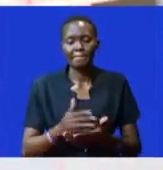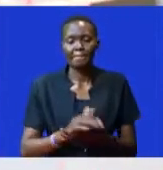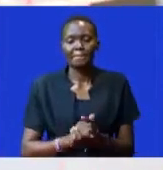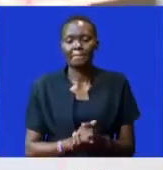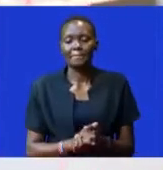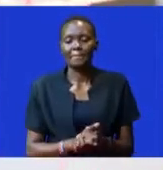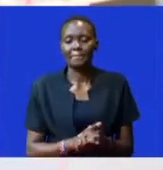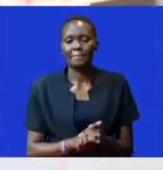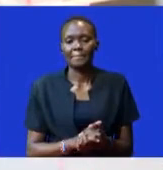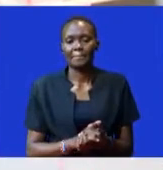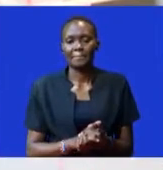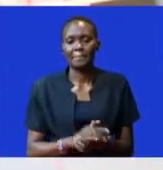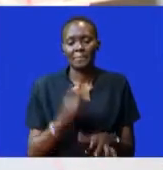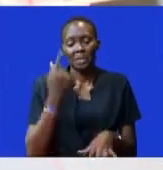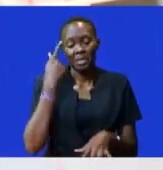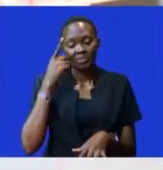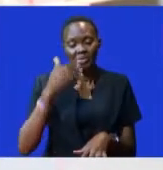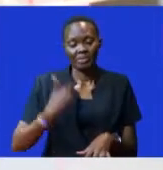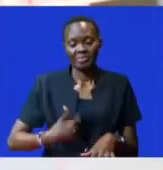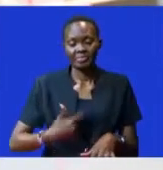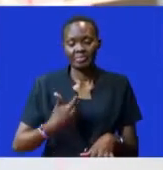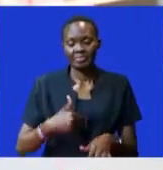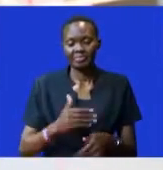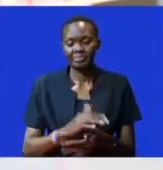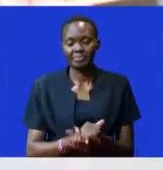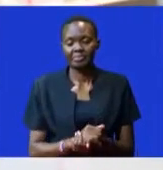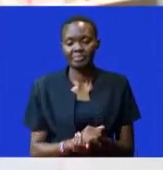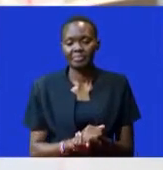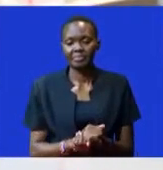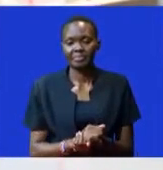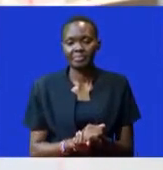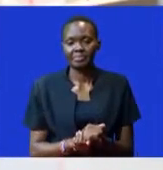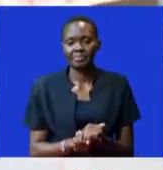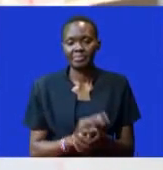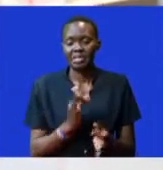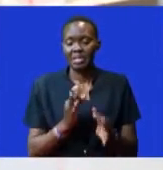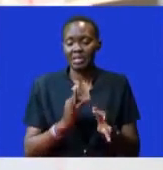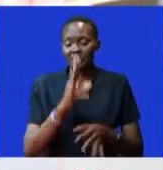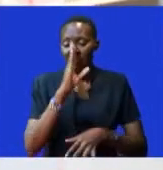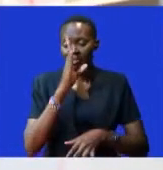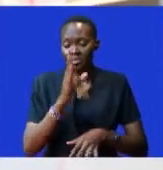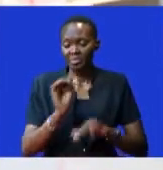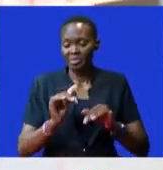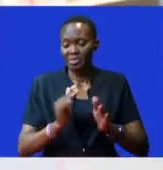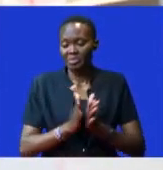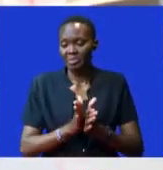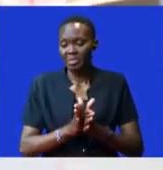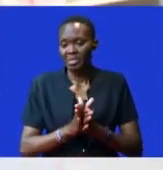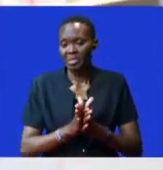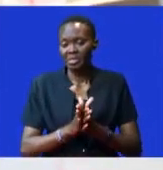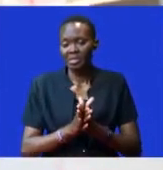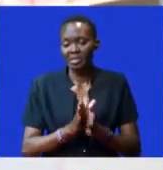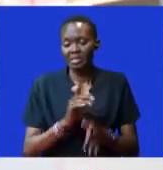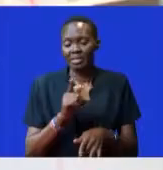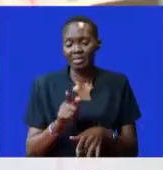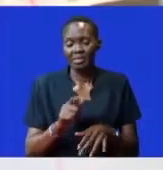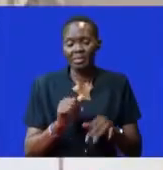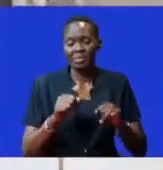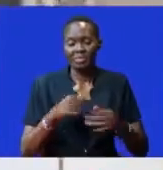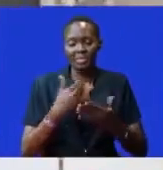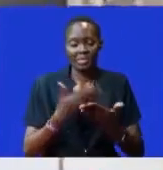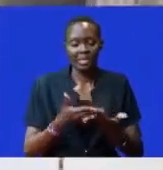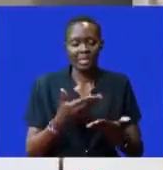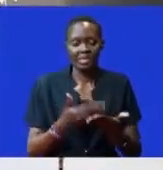mondo temne nyathi operation, nyathi obed maber. Ka Nyasaye nyalo donje chuny ng'ato, to wanyalo duoko erokamano